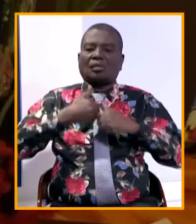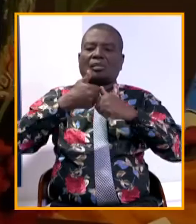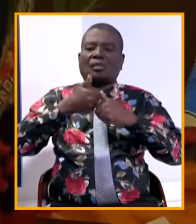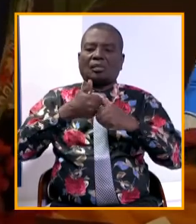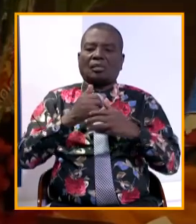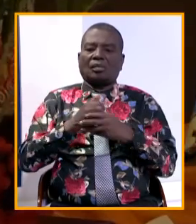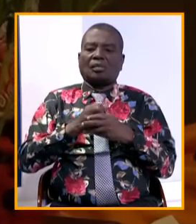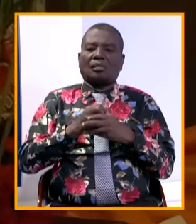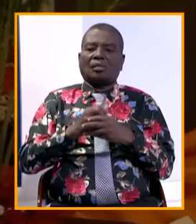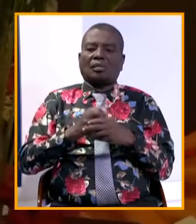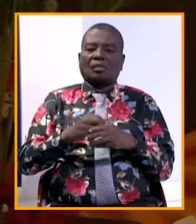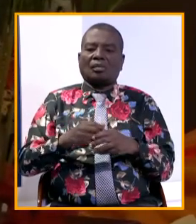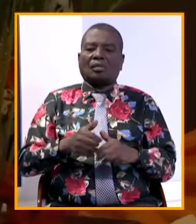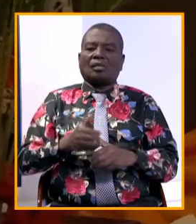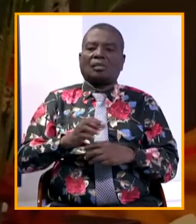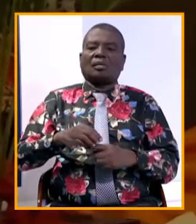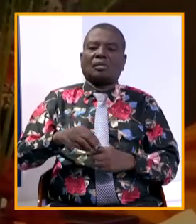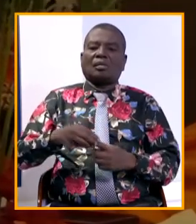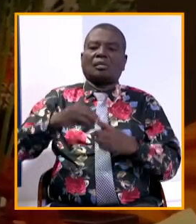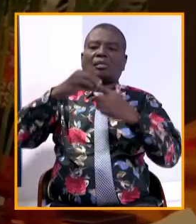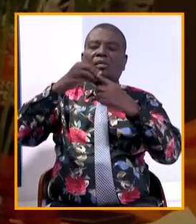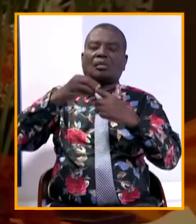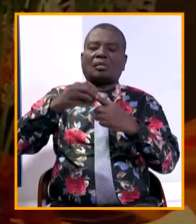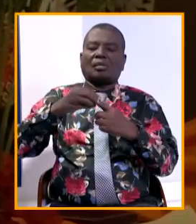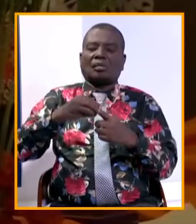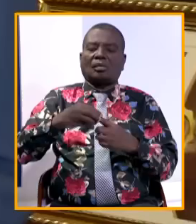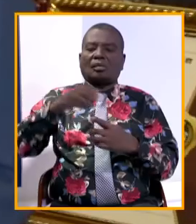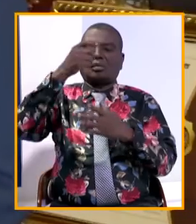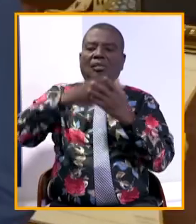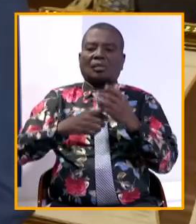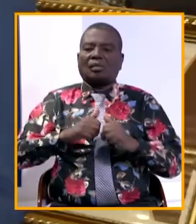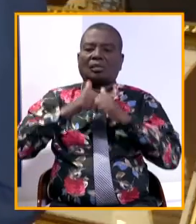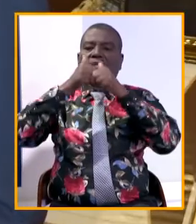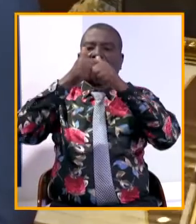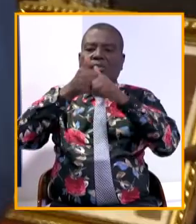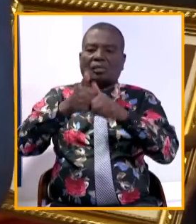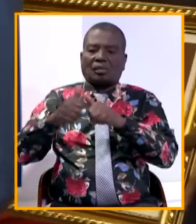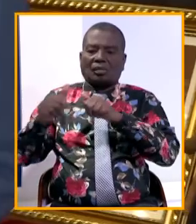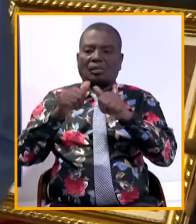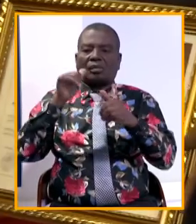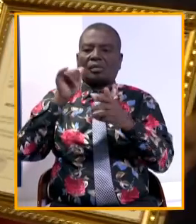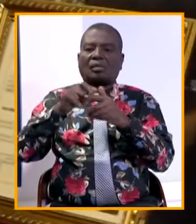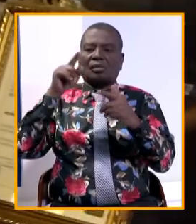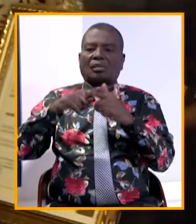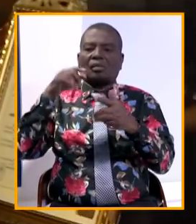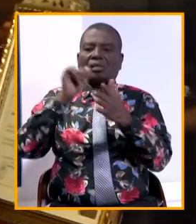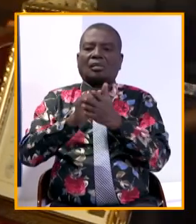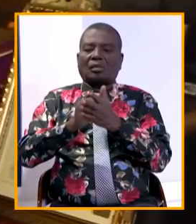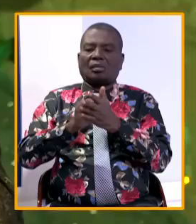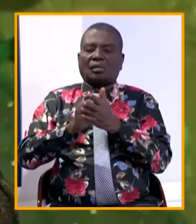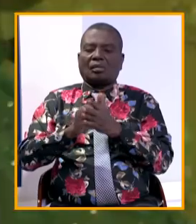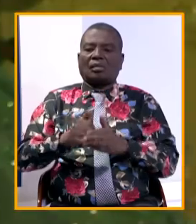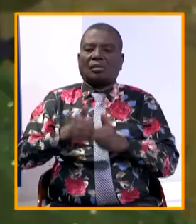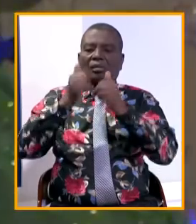développement. Le Super Prix Diamant 2022 attribue à 7 acteurs de développement, dont André Narcisse Ménan, maire de